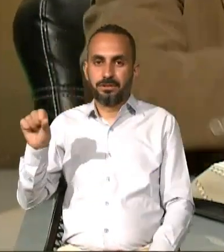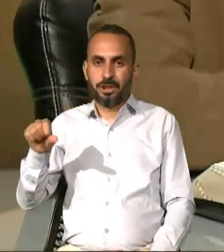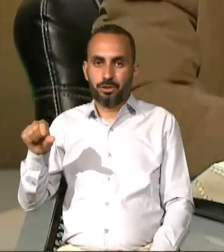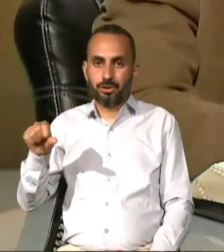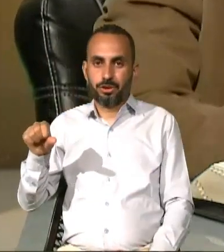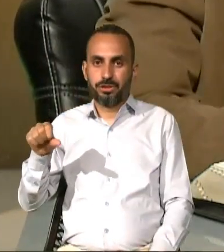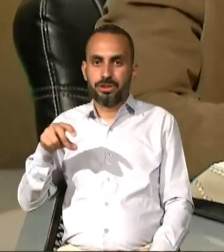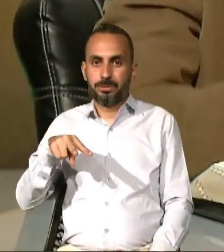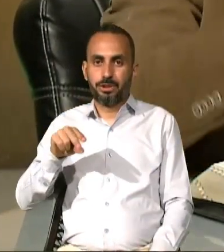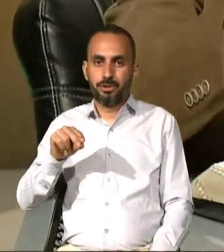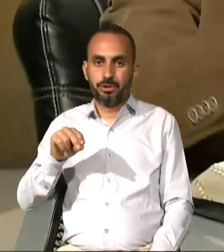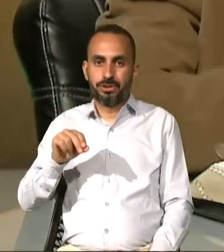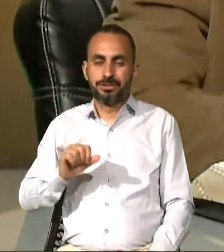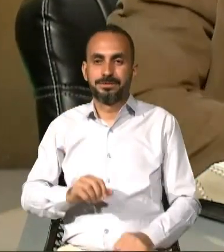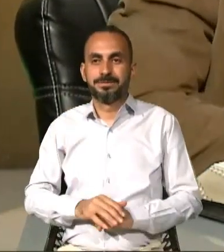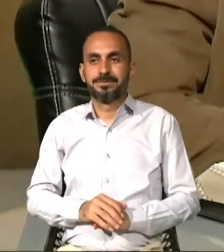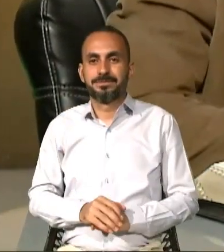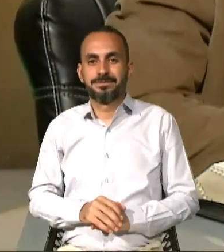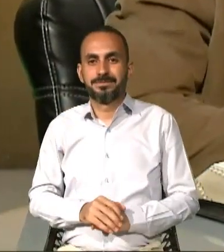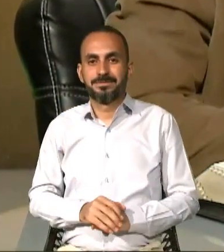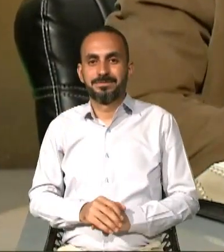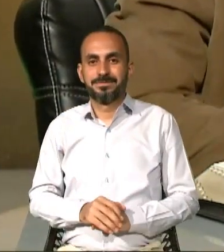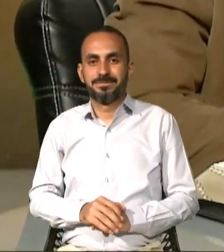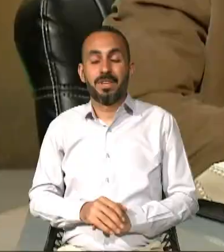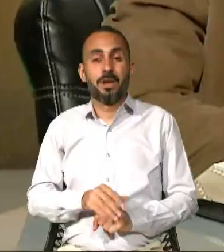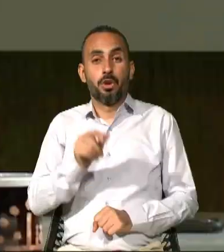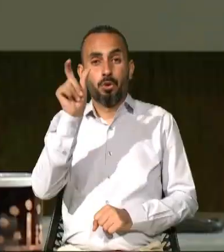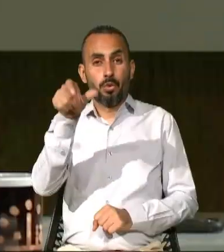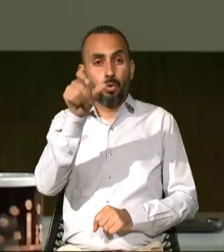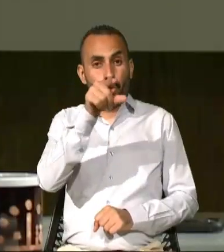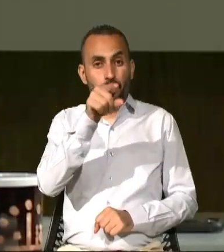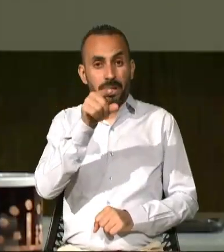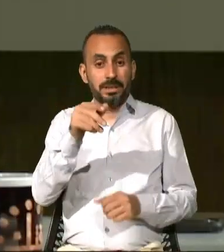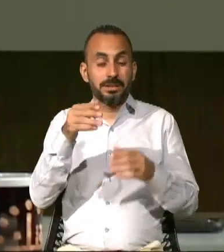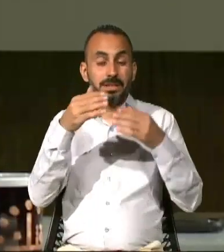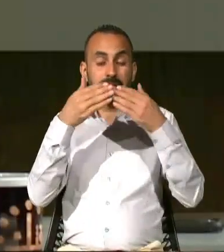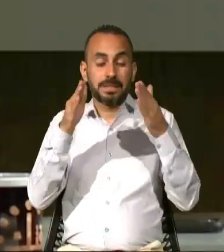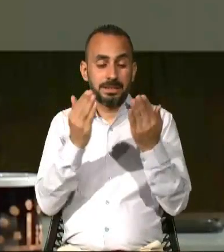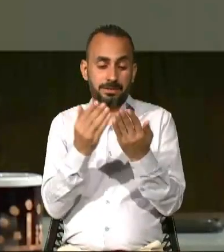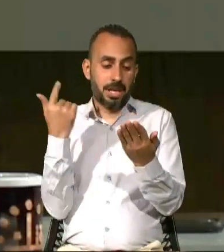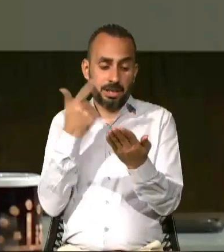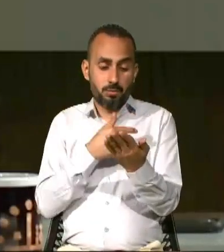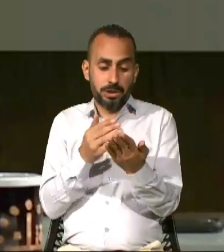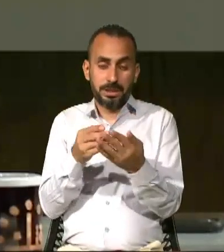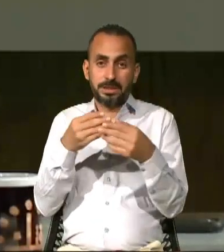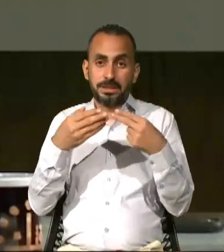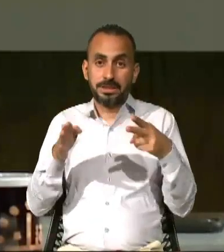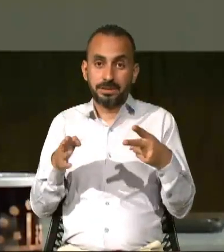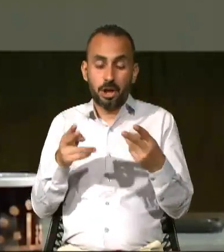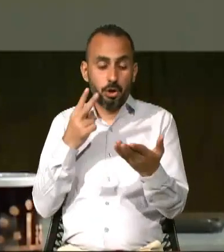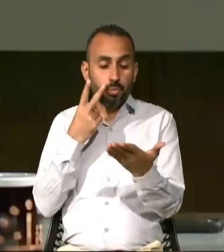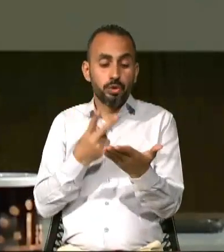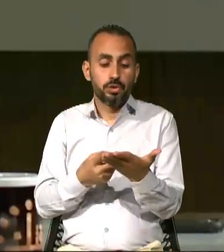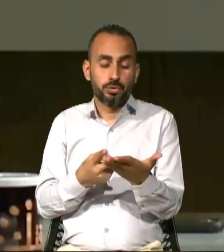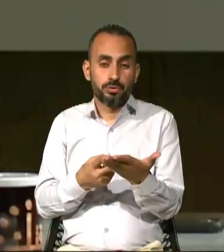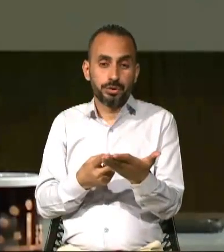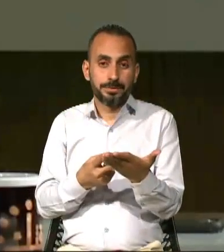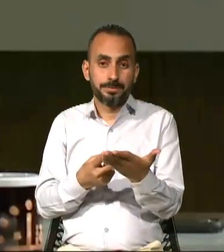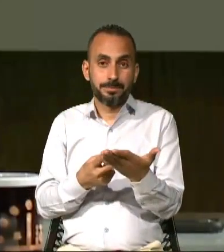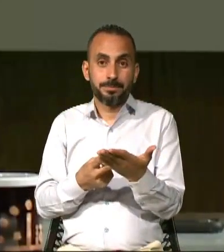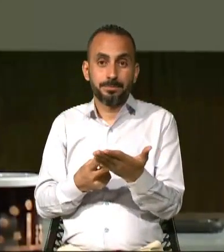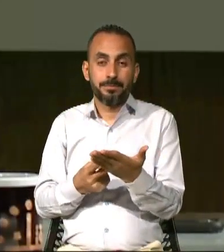34. اشكرك يا رب انا حفظته. والمشاهد كمان حفظهم معانا لانه تقويم. اقولهم لك على الجمله. شاطر ولا لا؟ انت شاطر جدا يا ابونا.